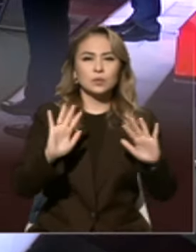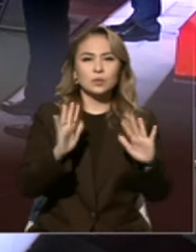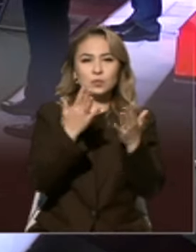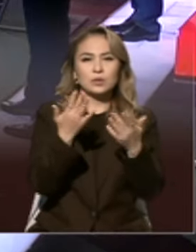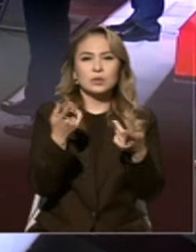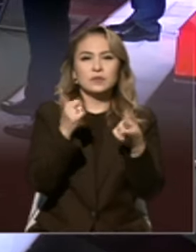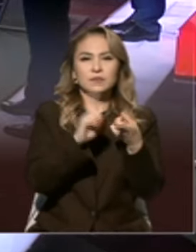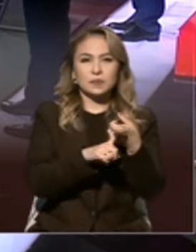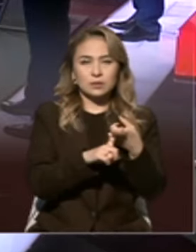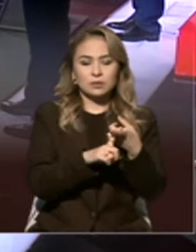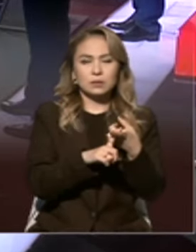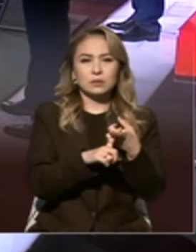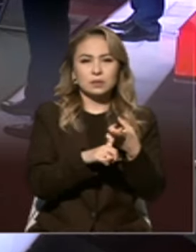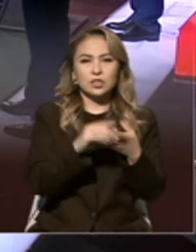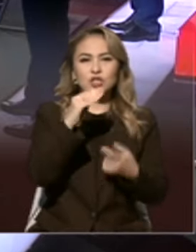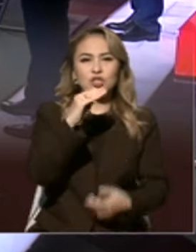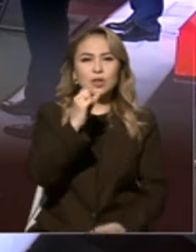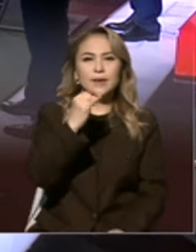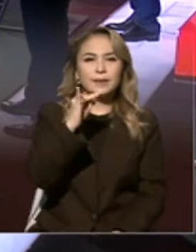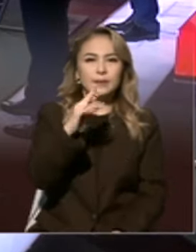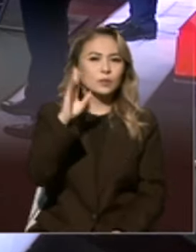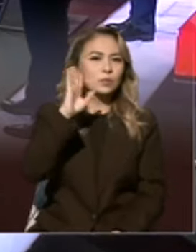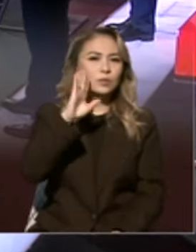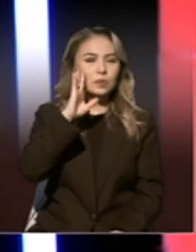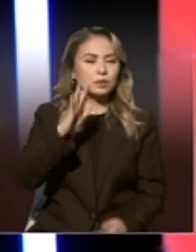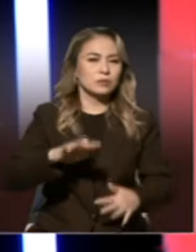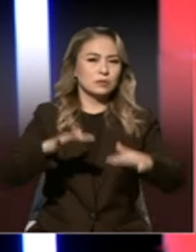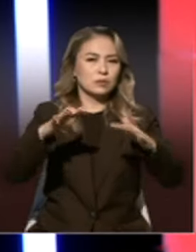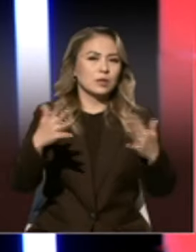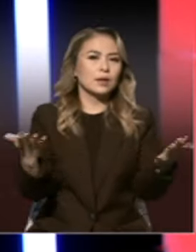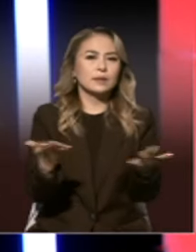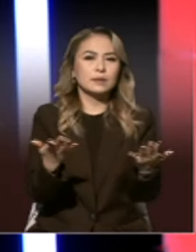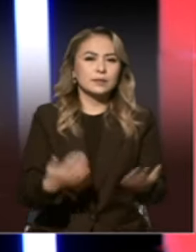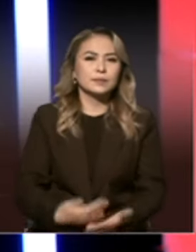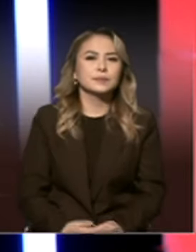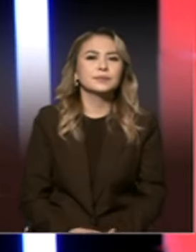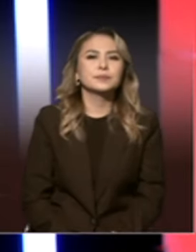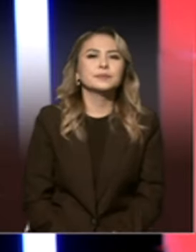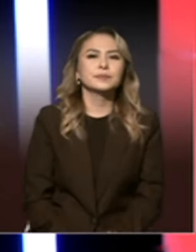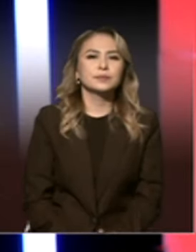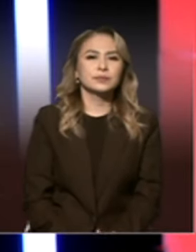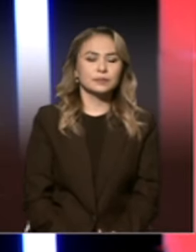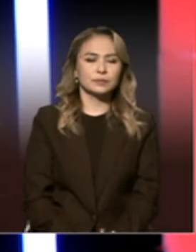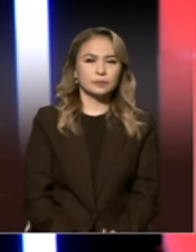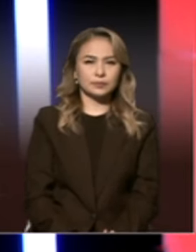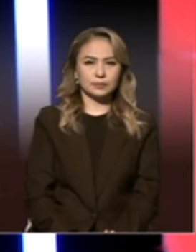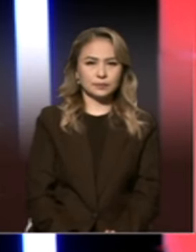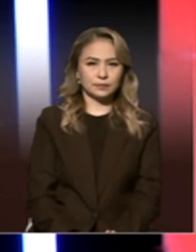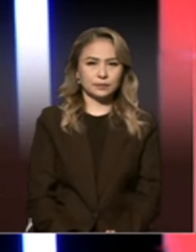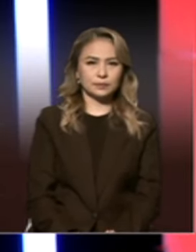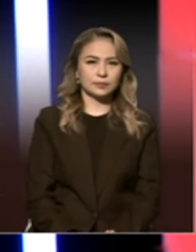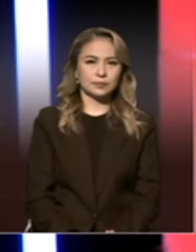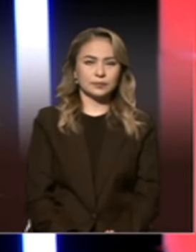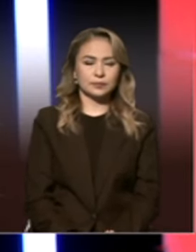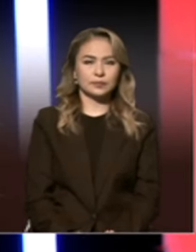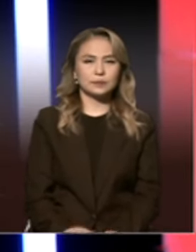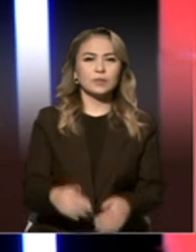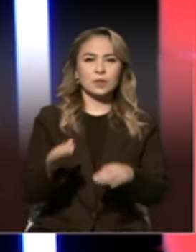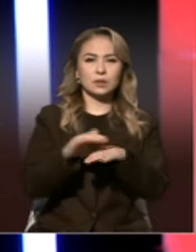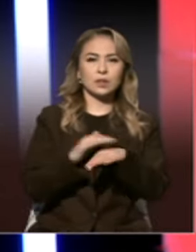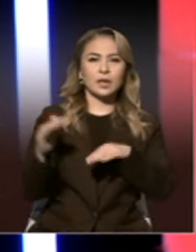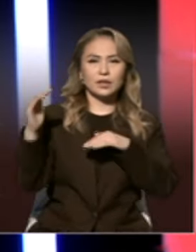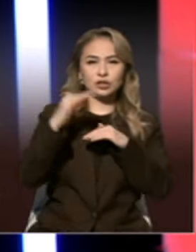бойынша Жайық өзеніндегі су деңгейі қандай дәл қазіргі? Кеш жарық, құрметті